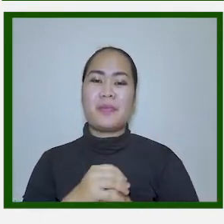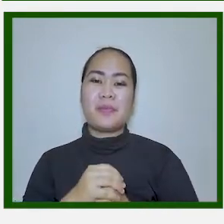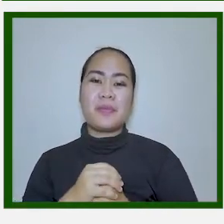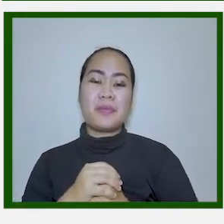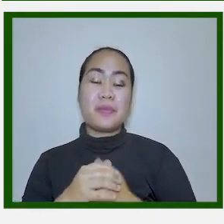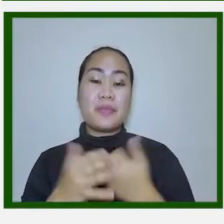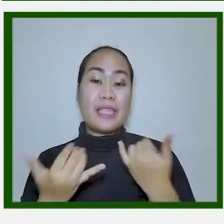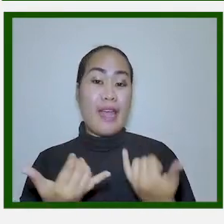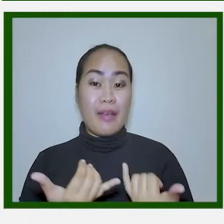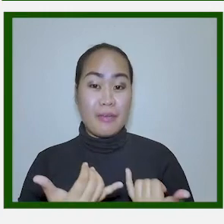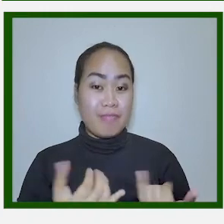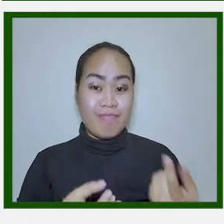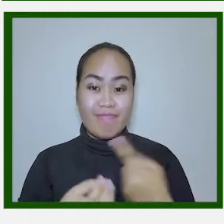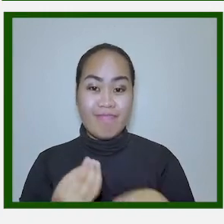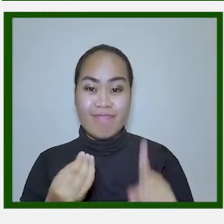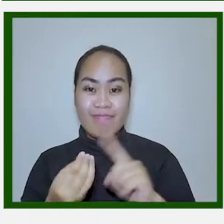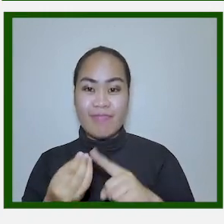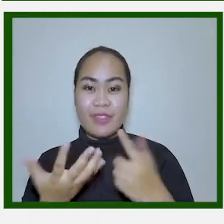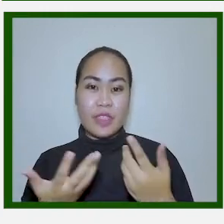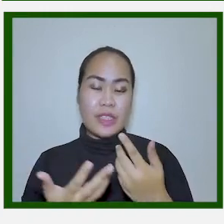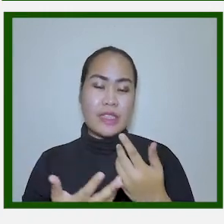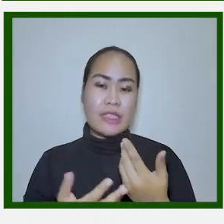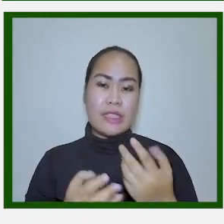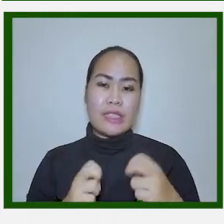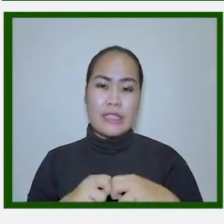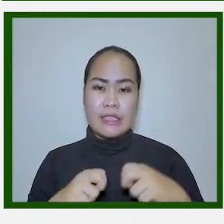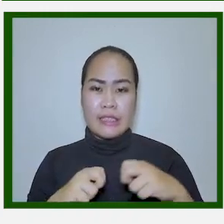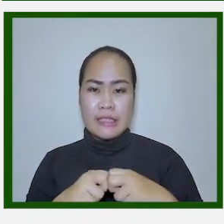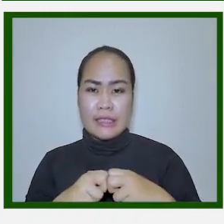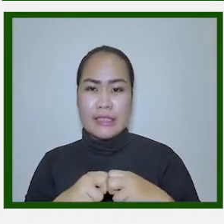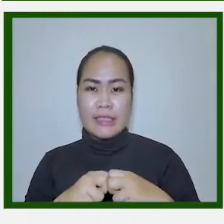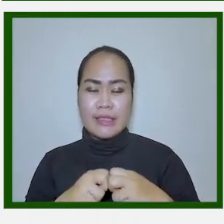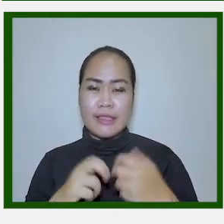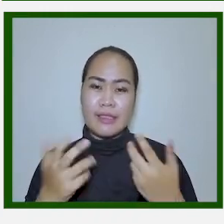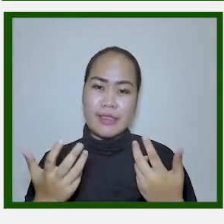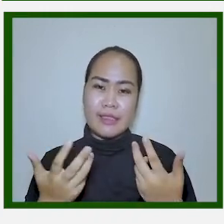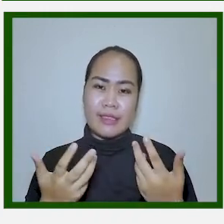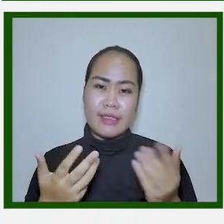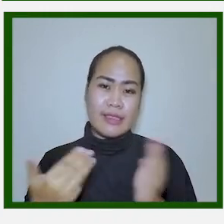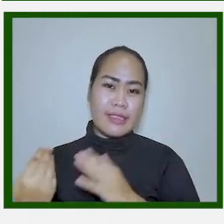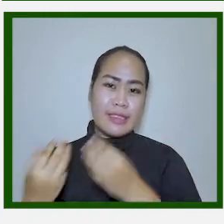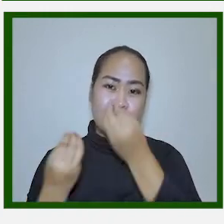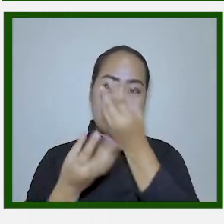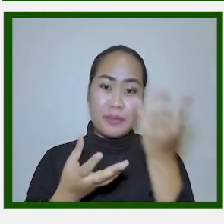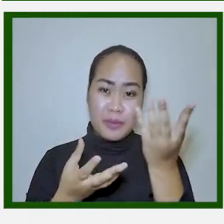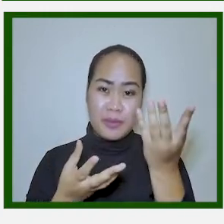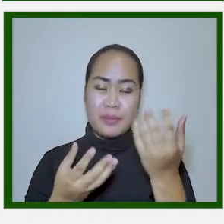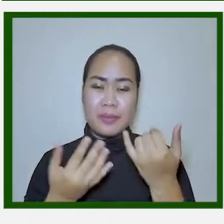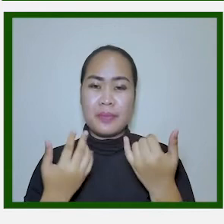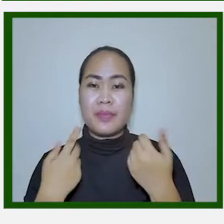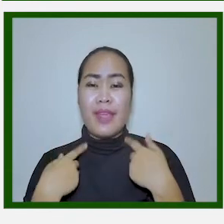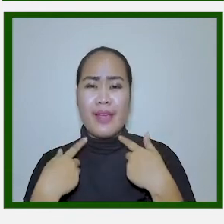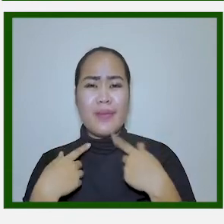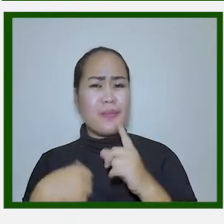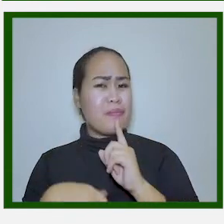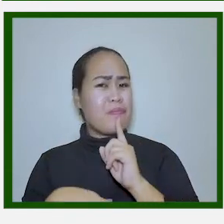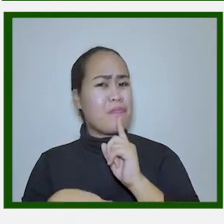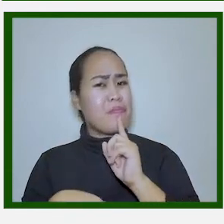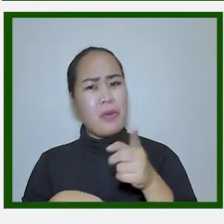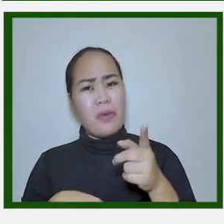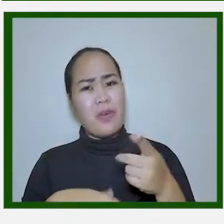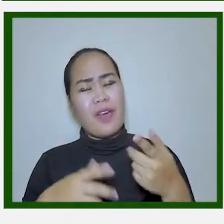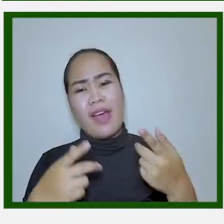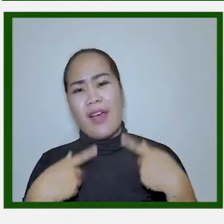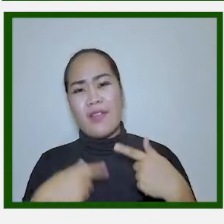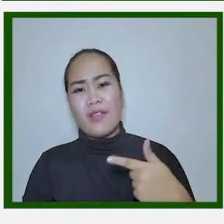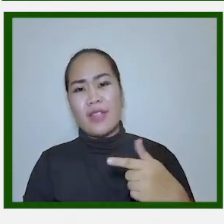napag-uusapan din ng ano, electricity, no, no, i-segue ko na rin, no, sa wakas, no, at meron na po tayong generator,